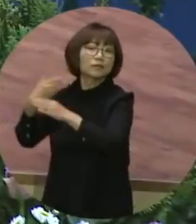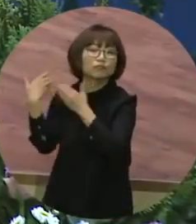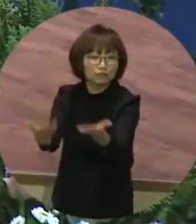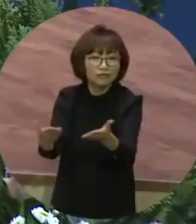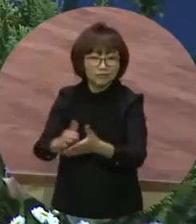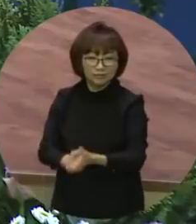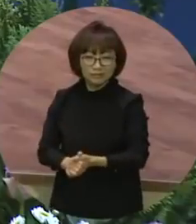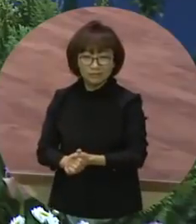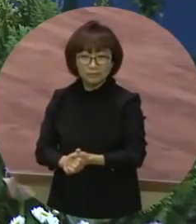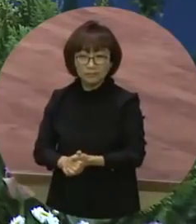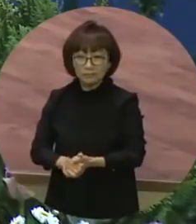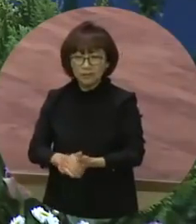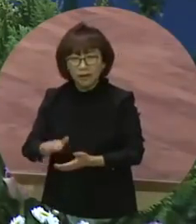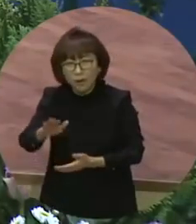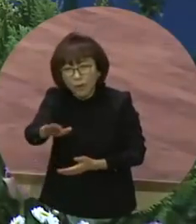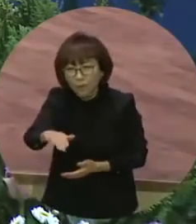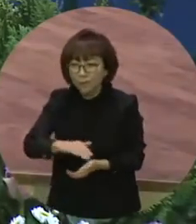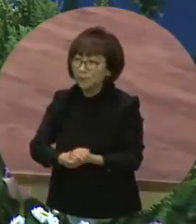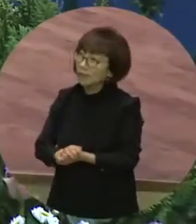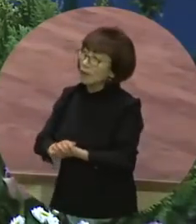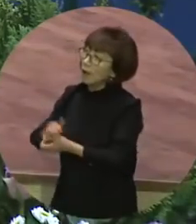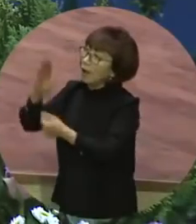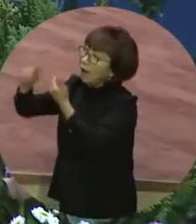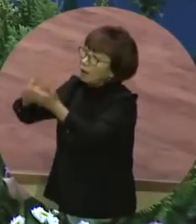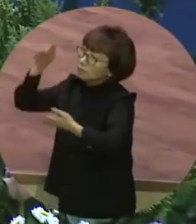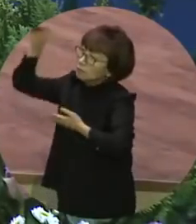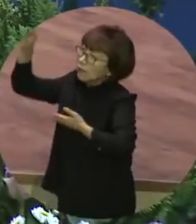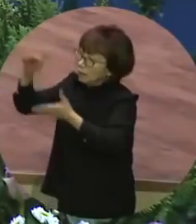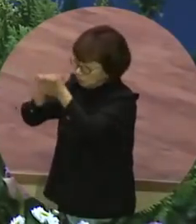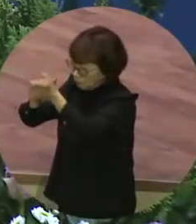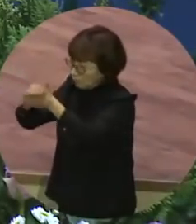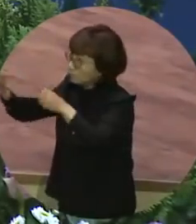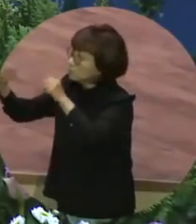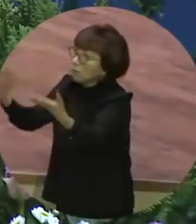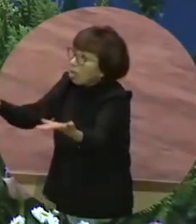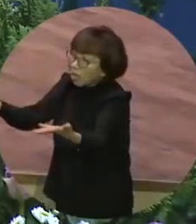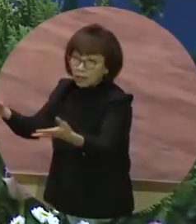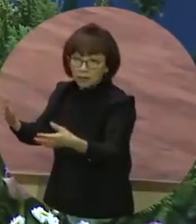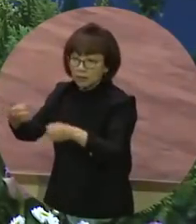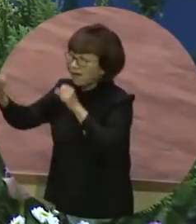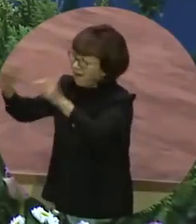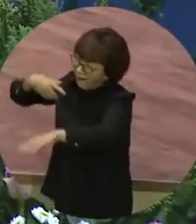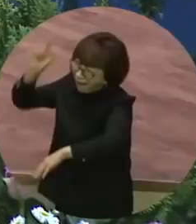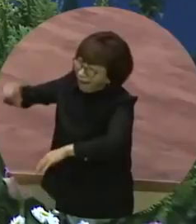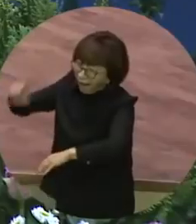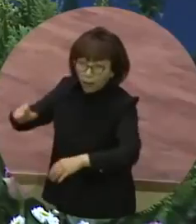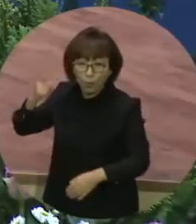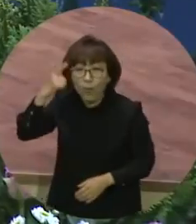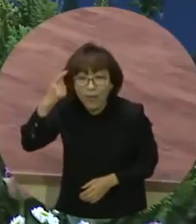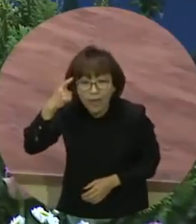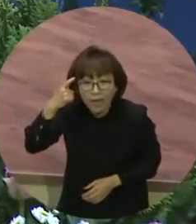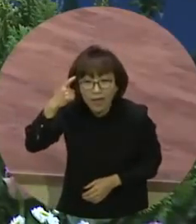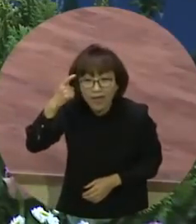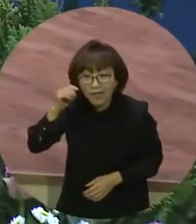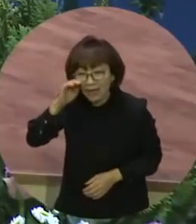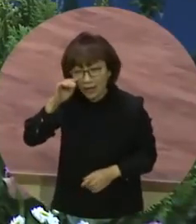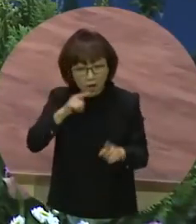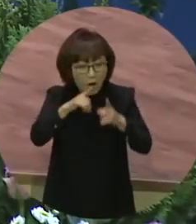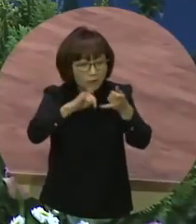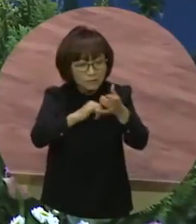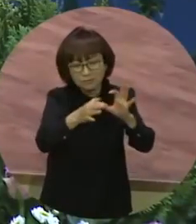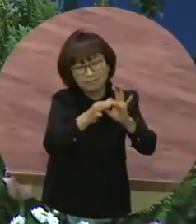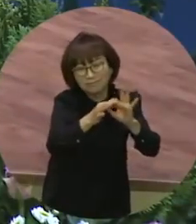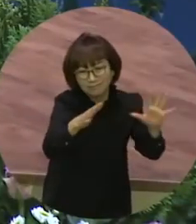기도 응답이 안 되냐? 그 종교 기도에서 그래요. 내 거, 물질, 뭐, 그 병, 전부 다 다른 종교,